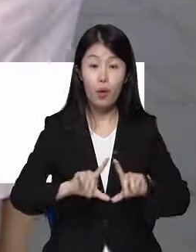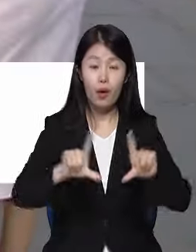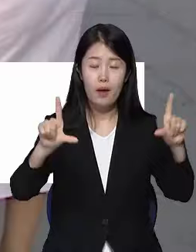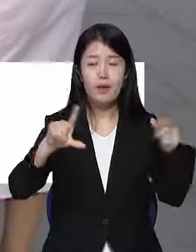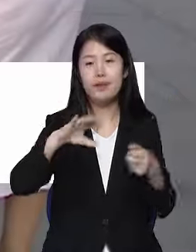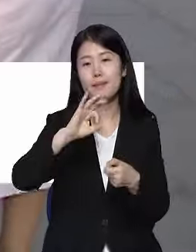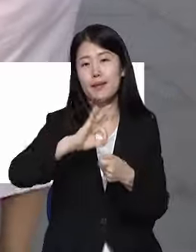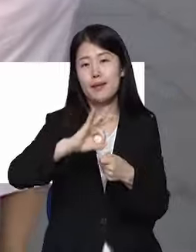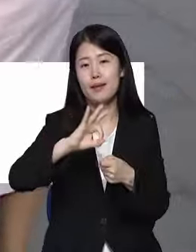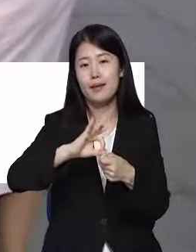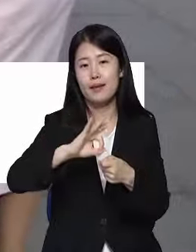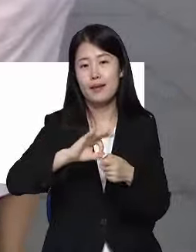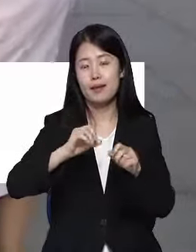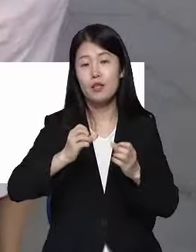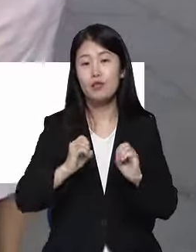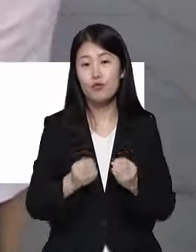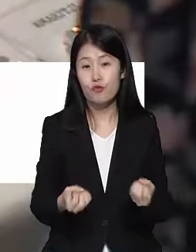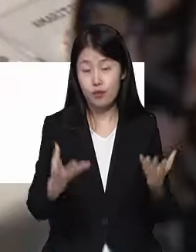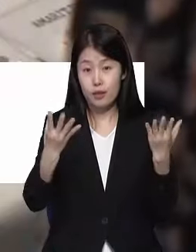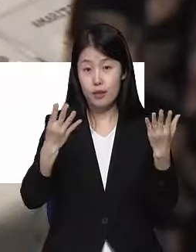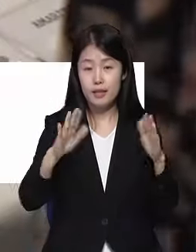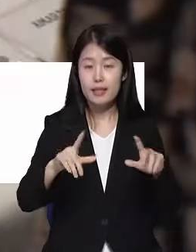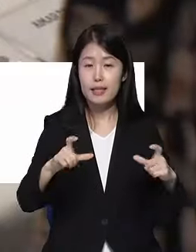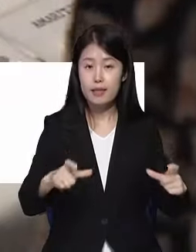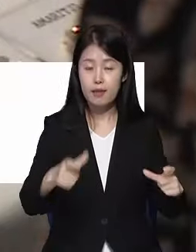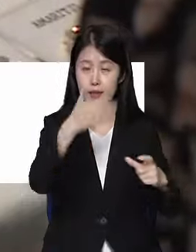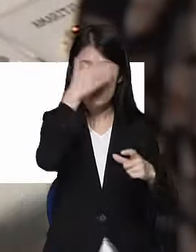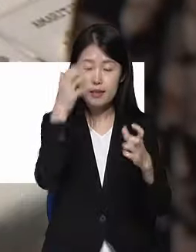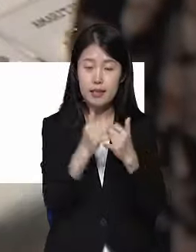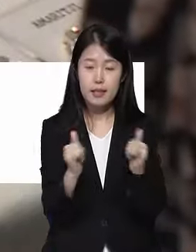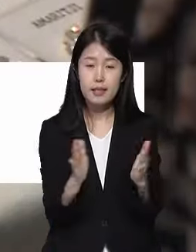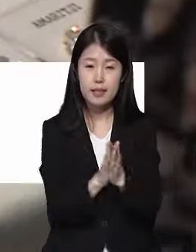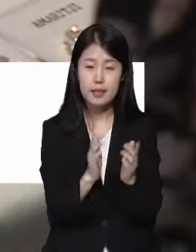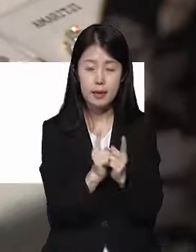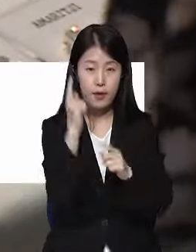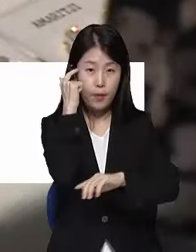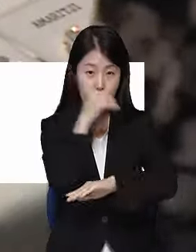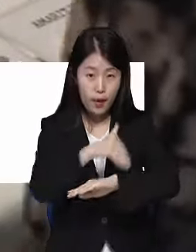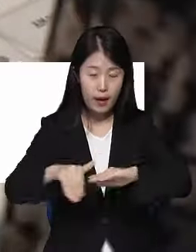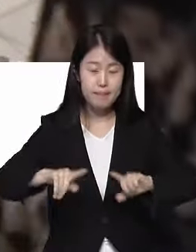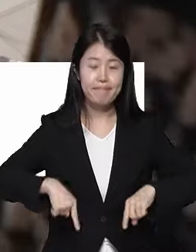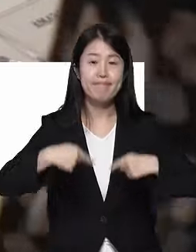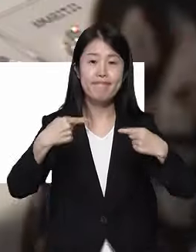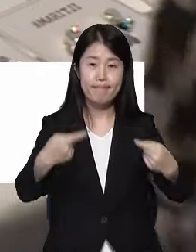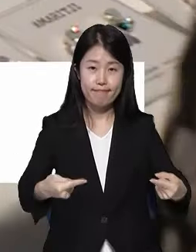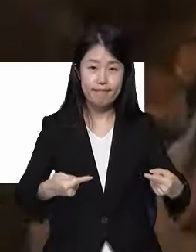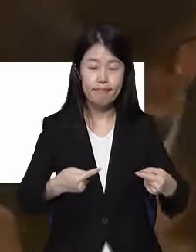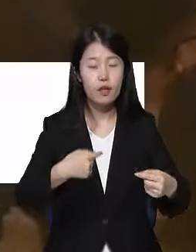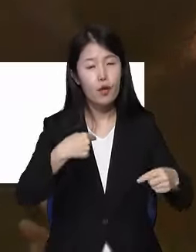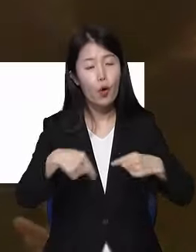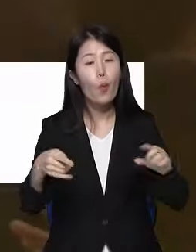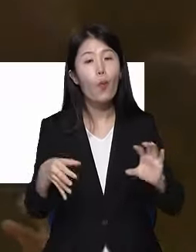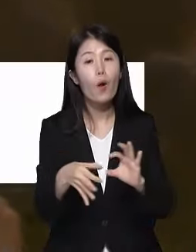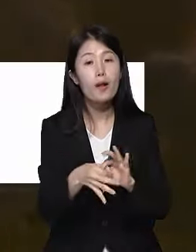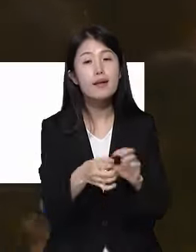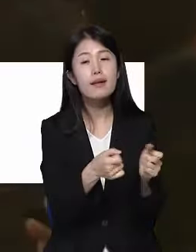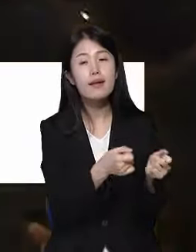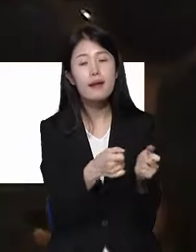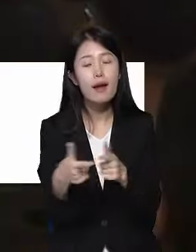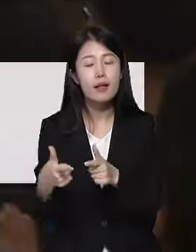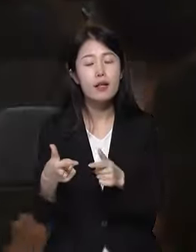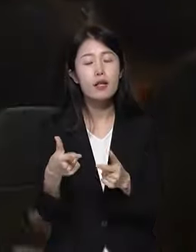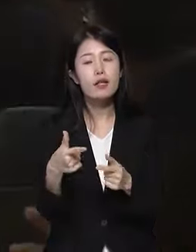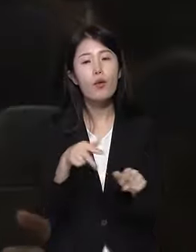광주 청년축제는 지역 청년들이 직접 기획하고 참여하는 행사로 청년 정책과 관련된 다양한